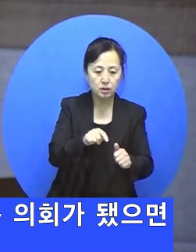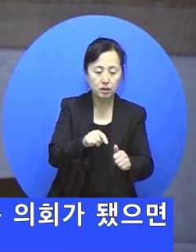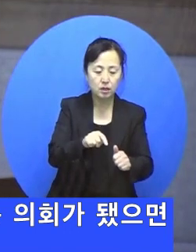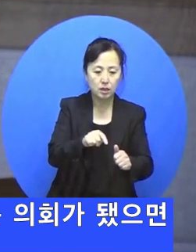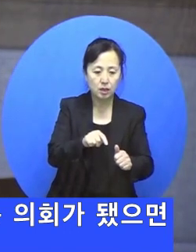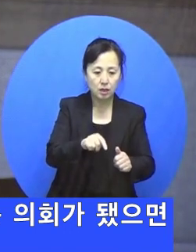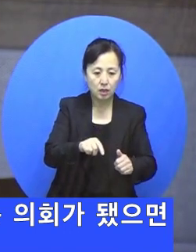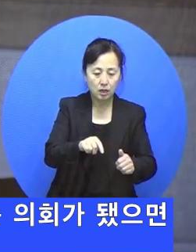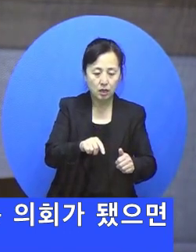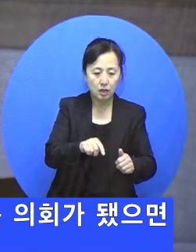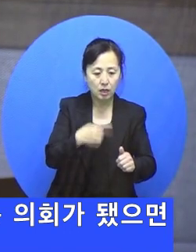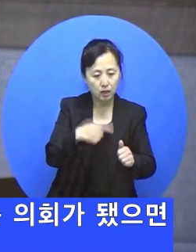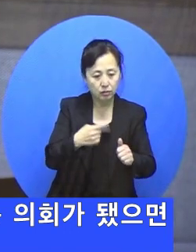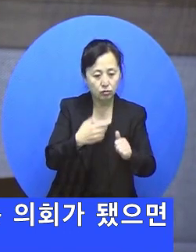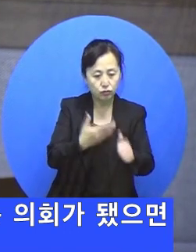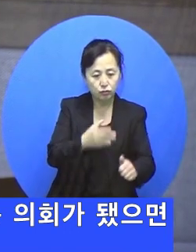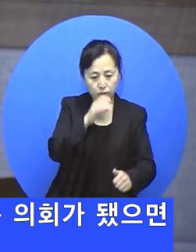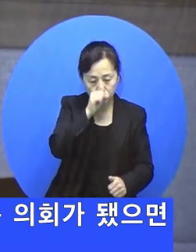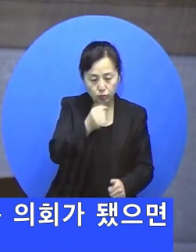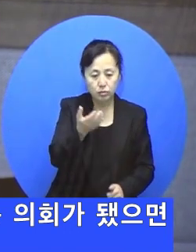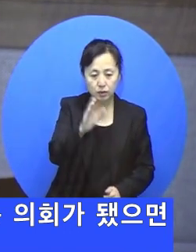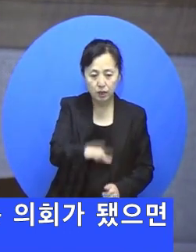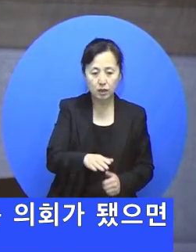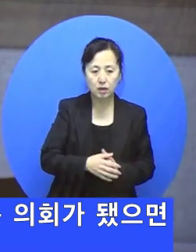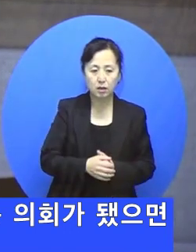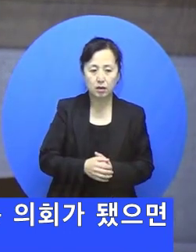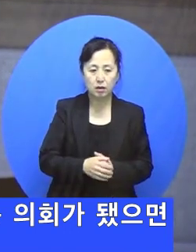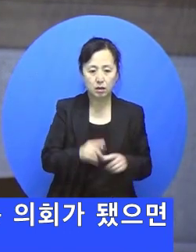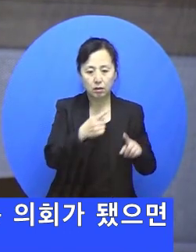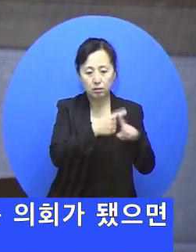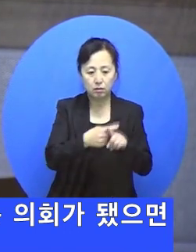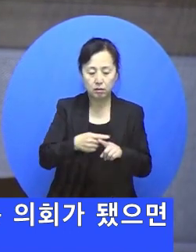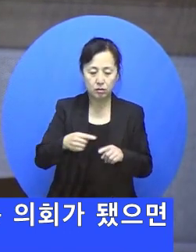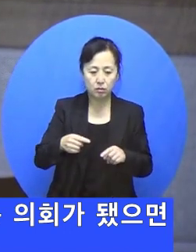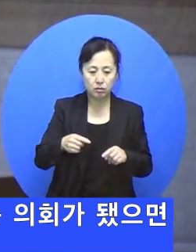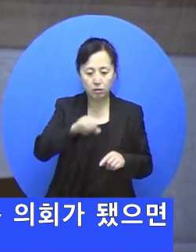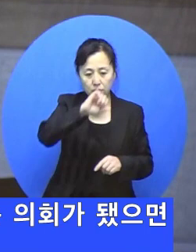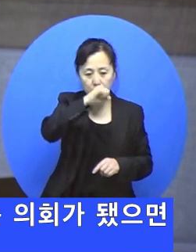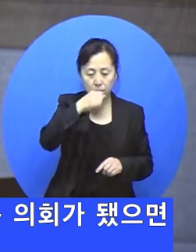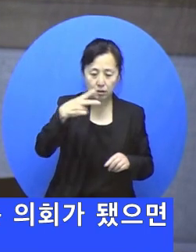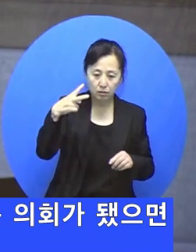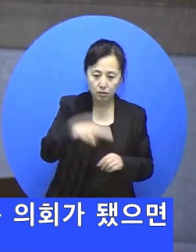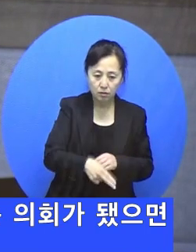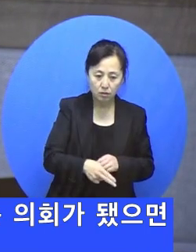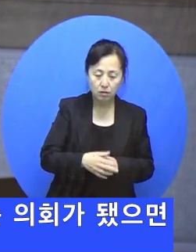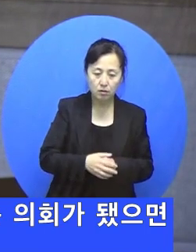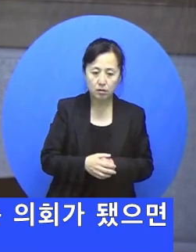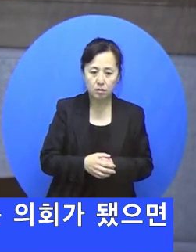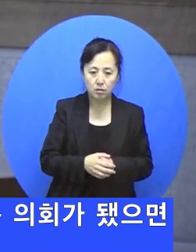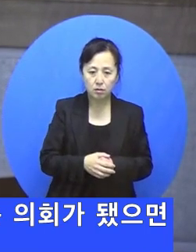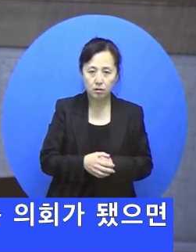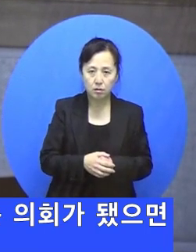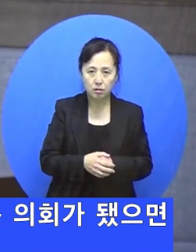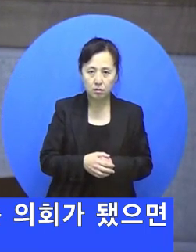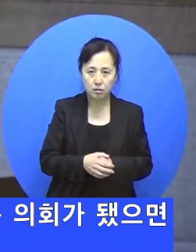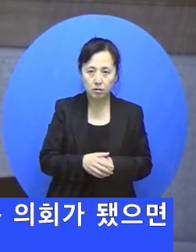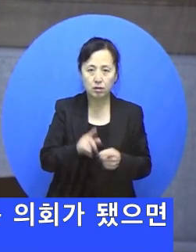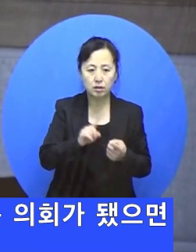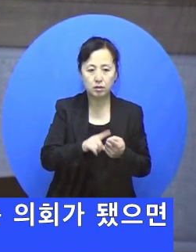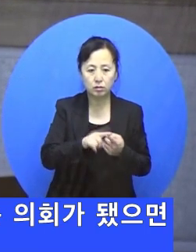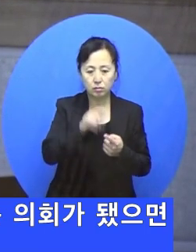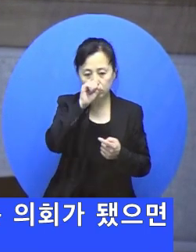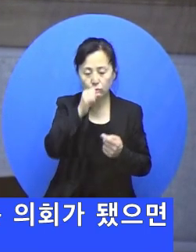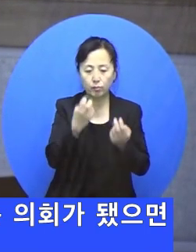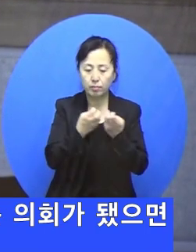발목을 잡았다 이렇게 표현하지는 않았습니다. 아직 오늘 예산이 결정됐는데 그런 표현을 쓰지는 않았고요.